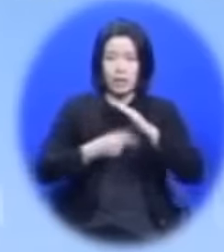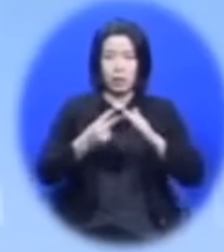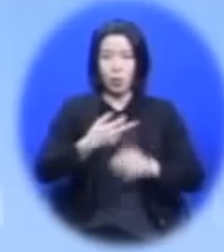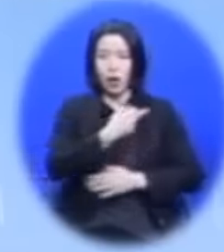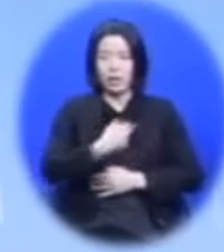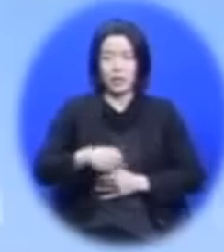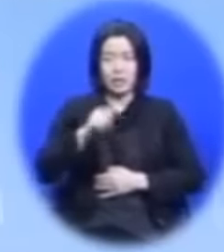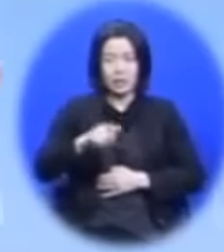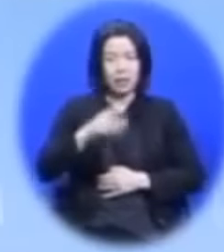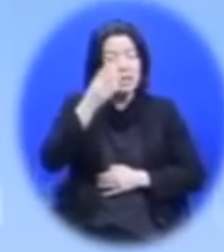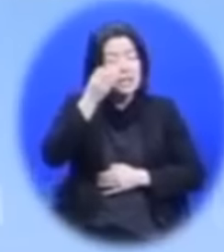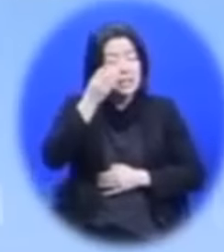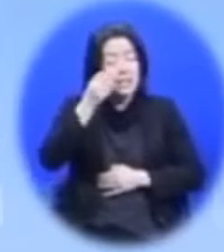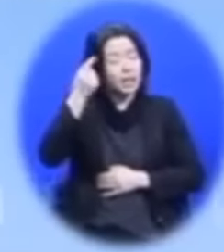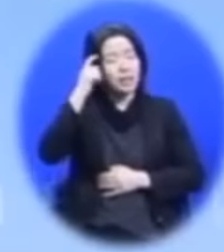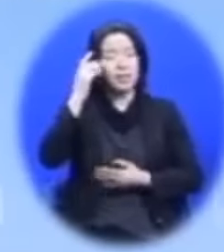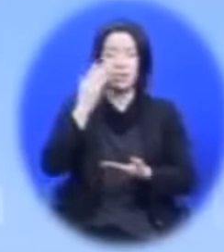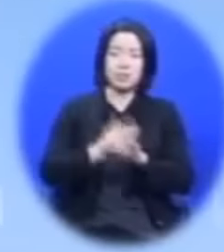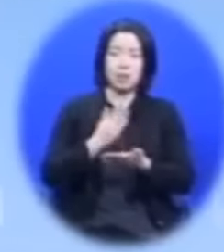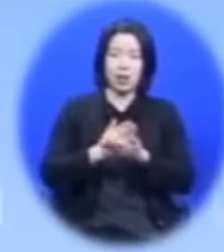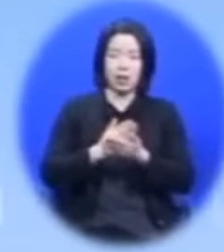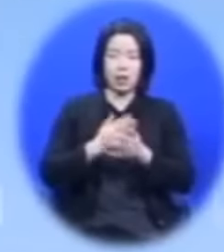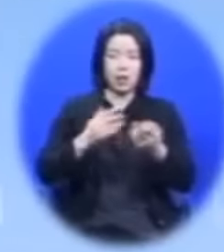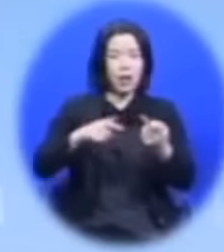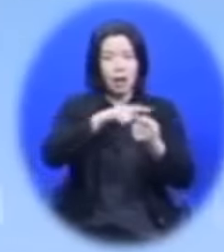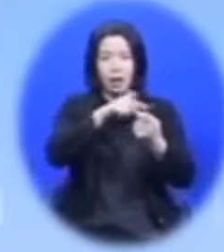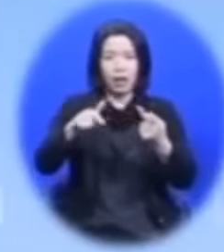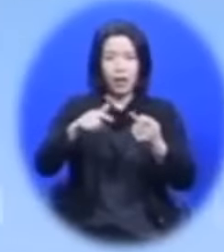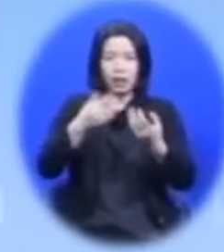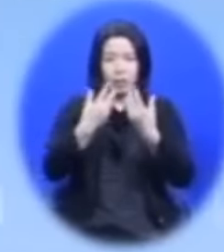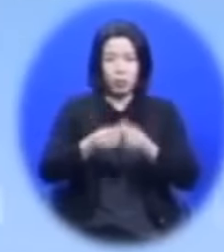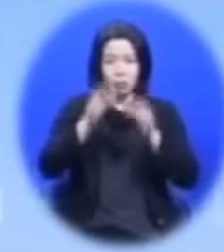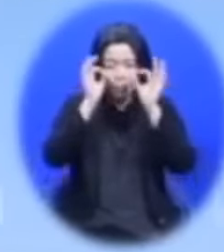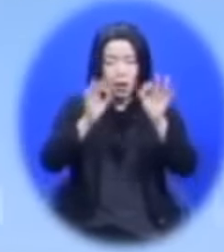그걸 이상하게 여기지 말라. 가인의 경우를 보라는.